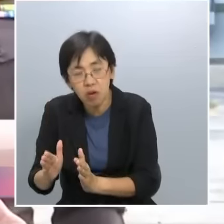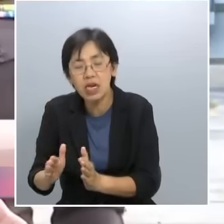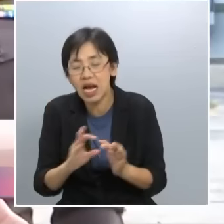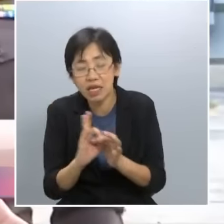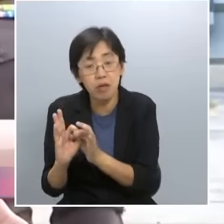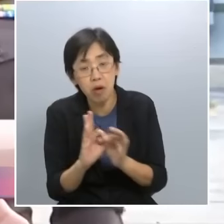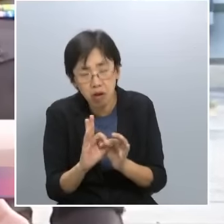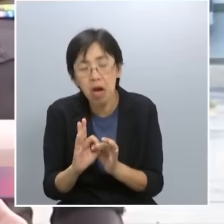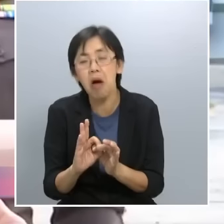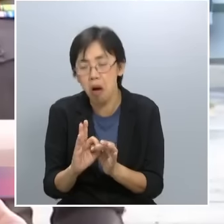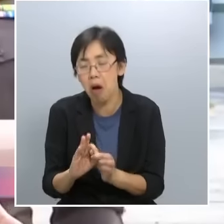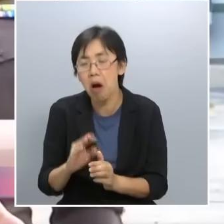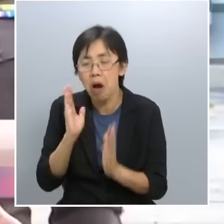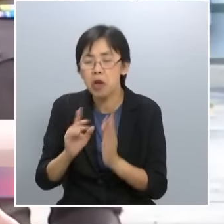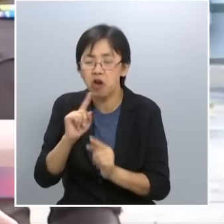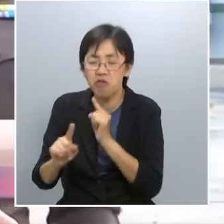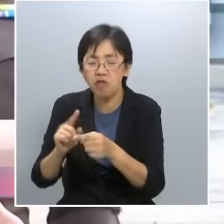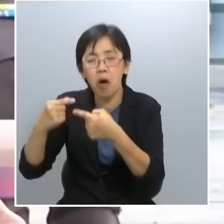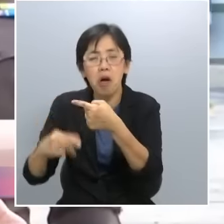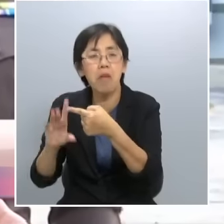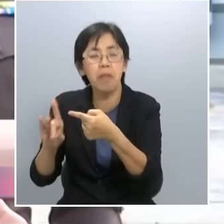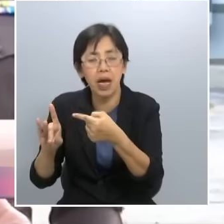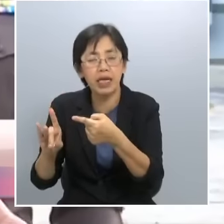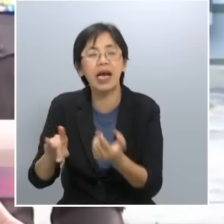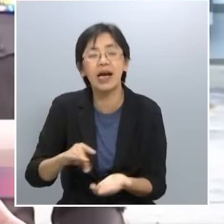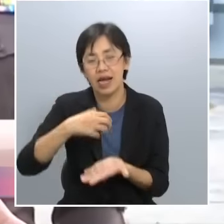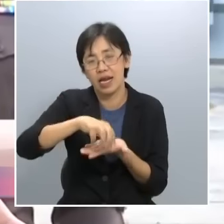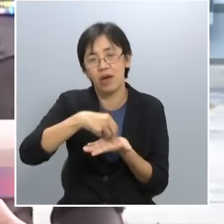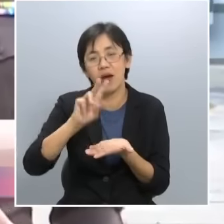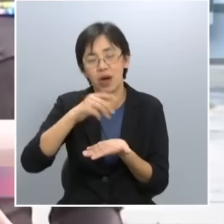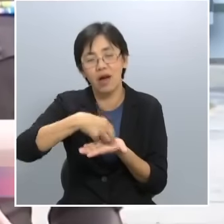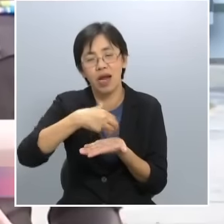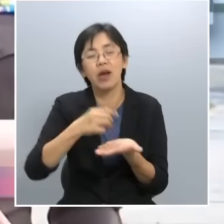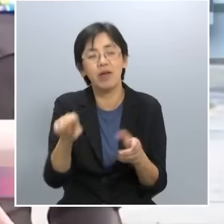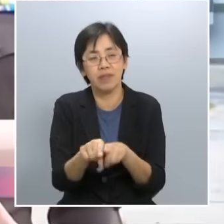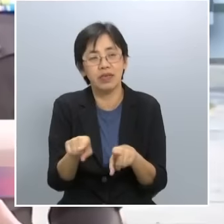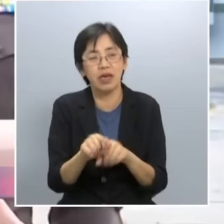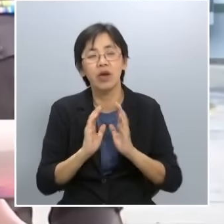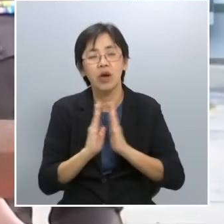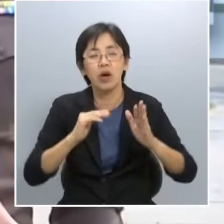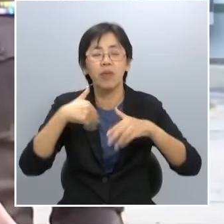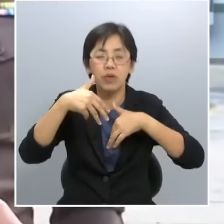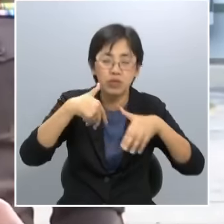มันมีทั้งหมด8คดีที่เมื่อกี้ท่านผู้จัดการก็รายงานก็ตามที่สื่อสวนชั้นตรงกันก็ต้องขอบคุณพี่น้องสื่อมวลชนนั่นแหละครับ